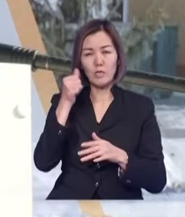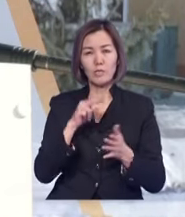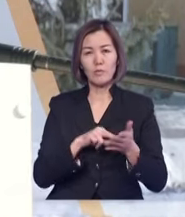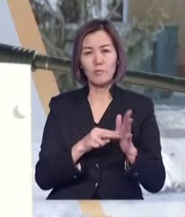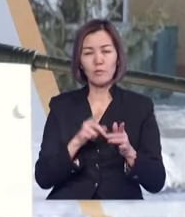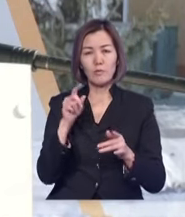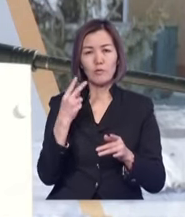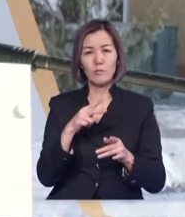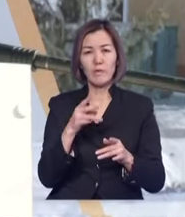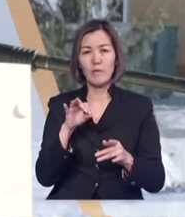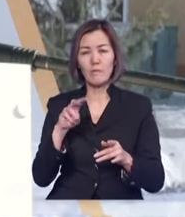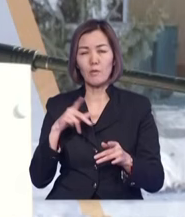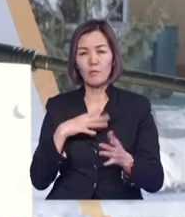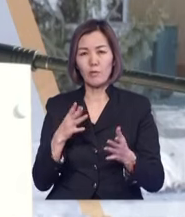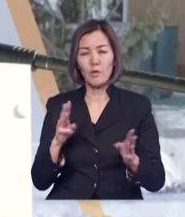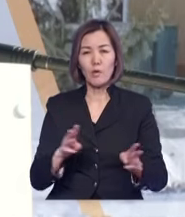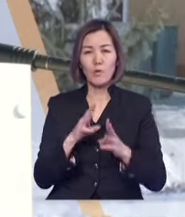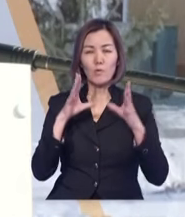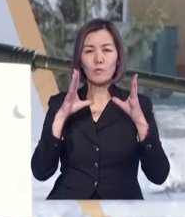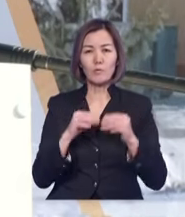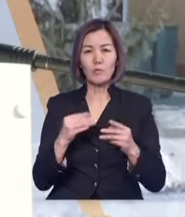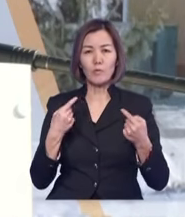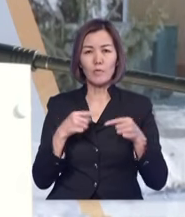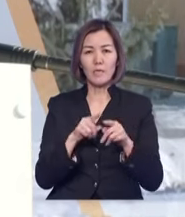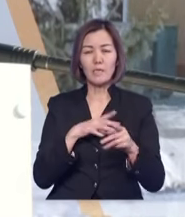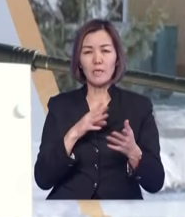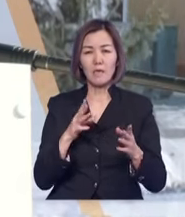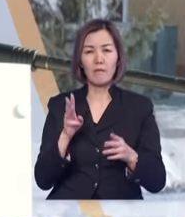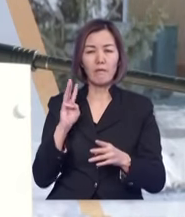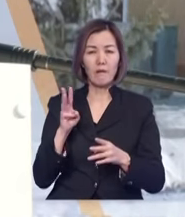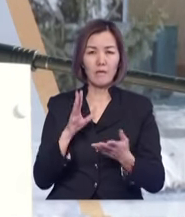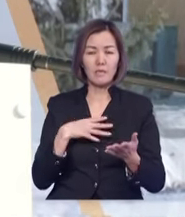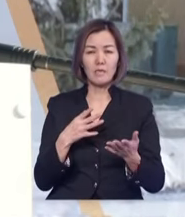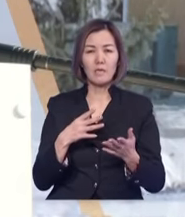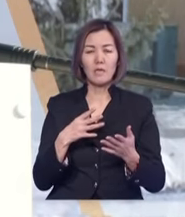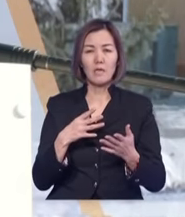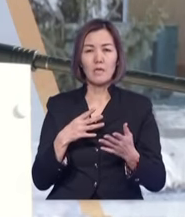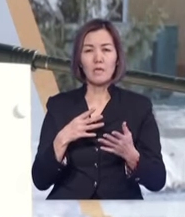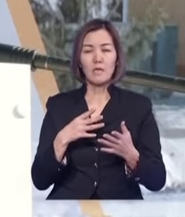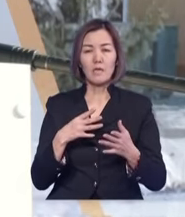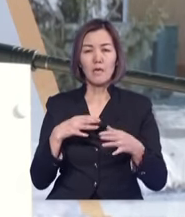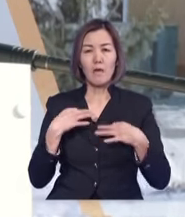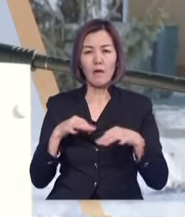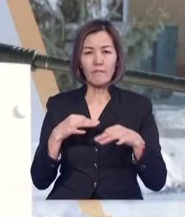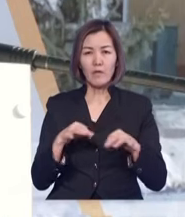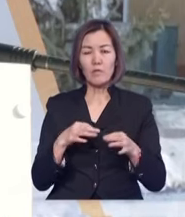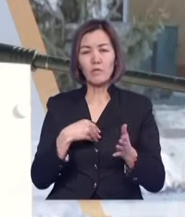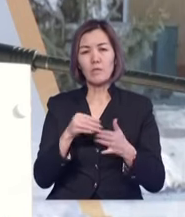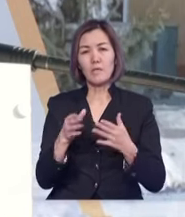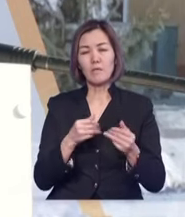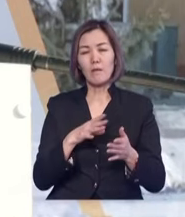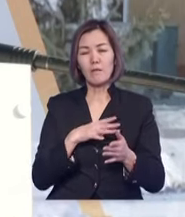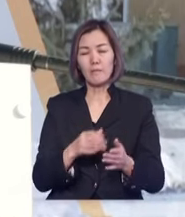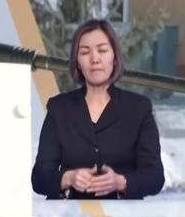122 миллион теңгеге өрт сөндіру автокөлігі, тракторлар және патрульдік автокөліктер сатып